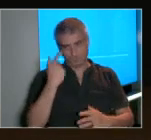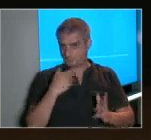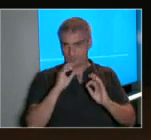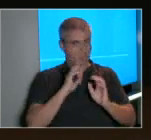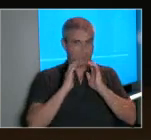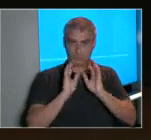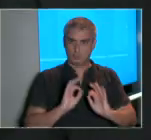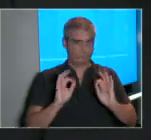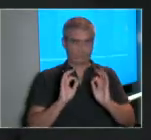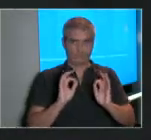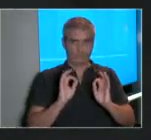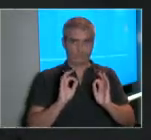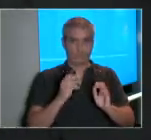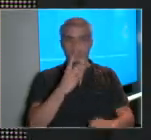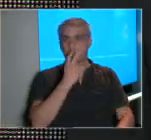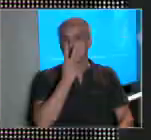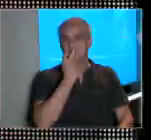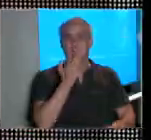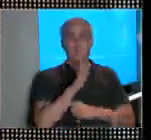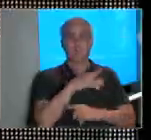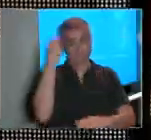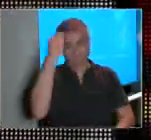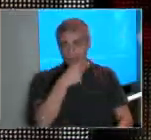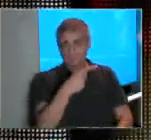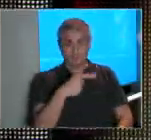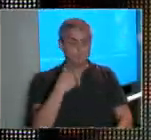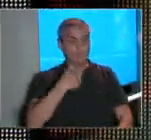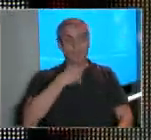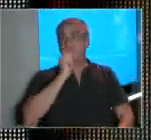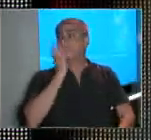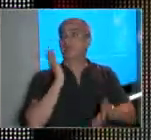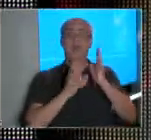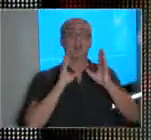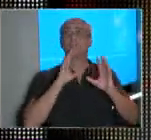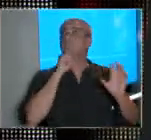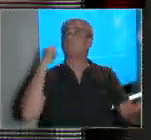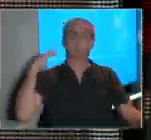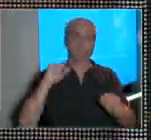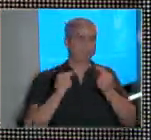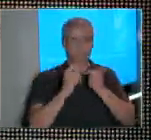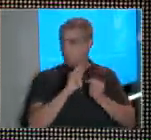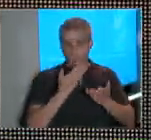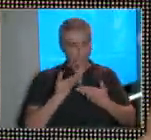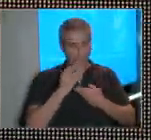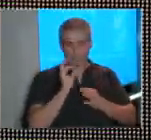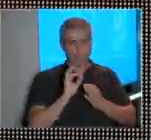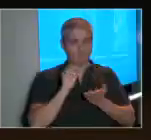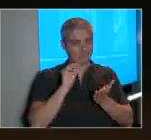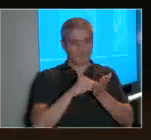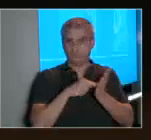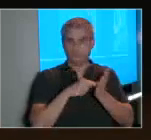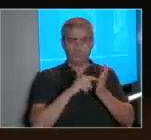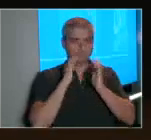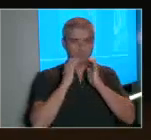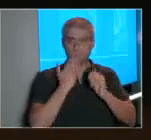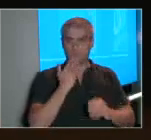בכלל לא תקשורת. 220 הרוגים פלסטינים ביום העלים ביותר בתולדות הסכסוך לא קיבלו כמעט אזכור